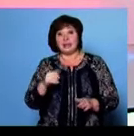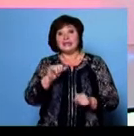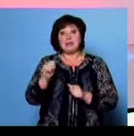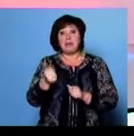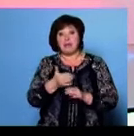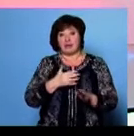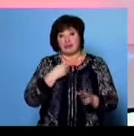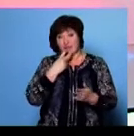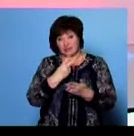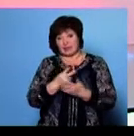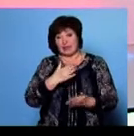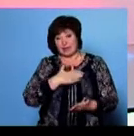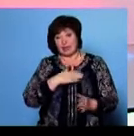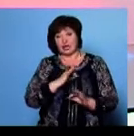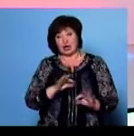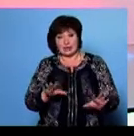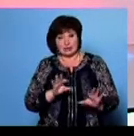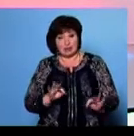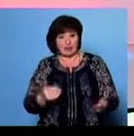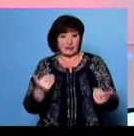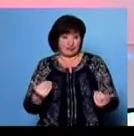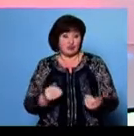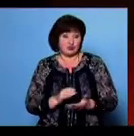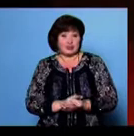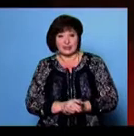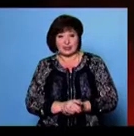на нашей сцене их услышали наши журналисты.